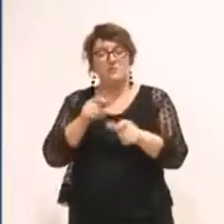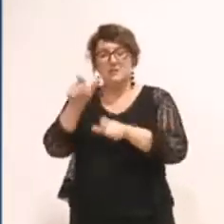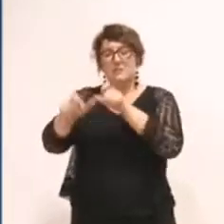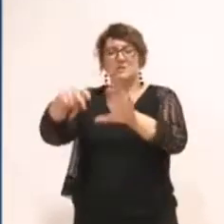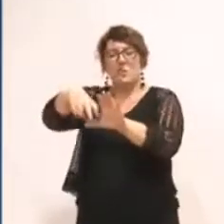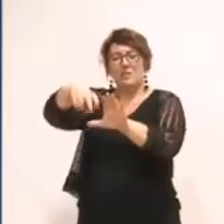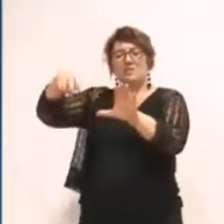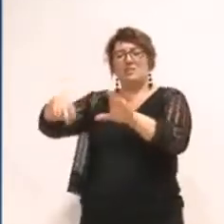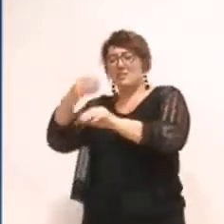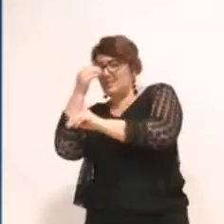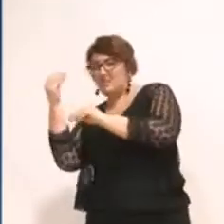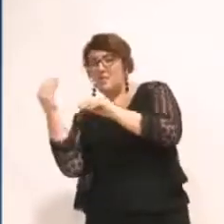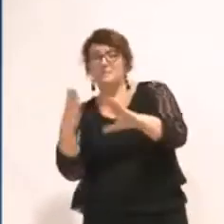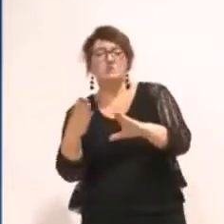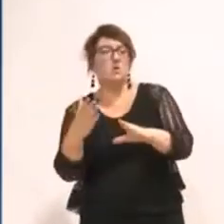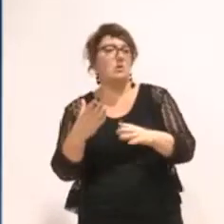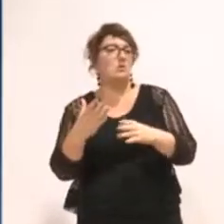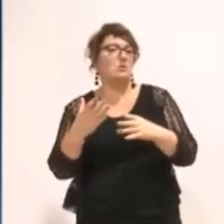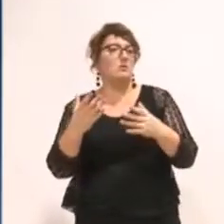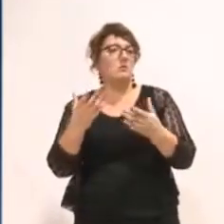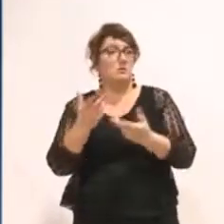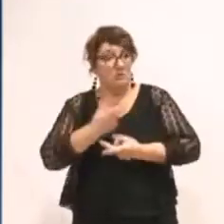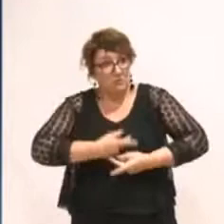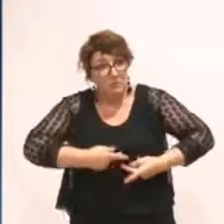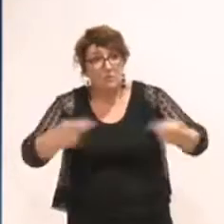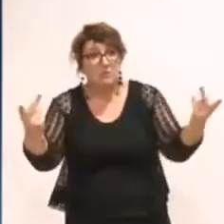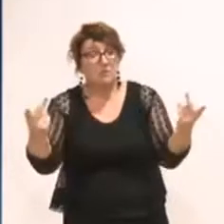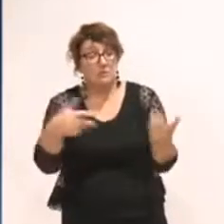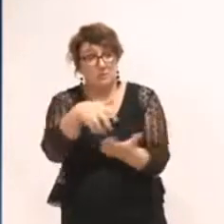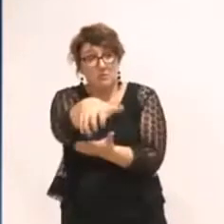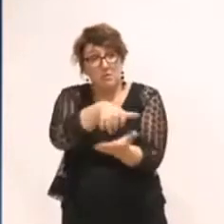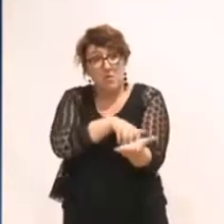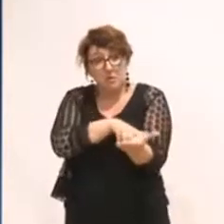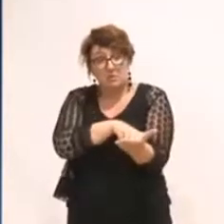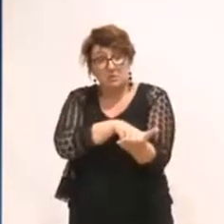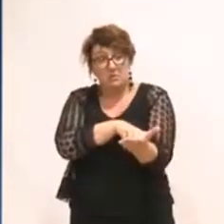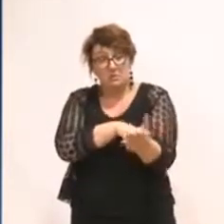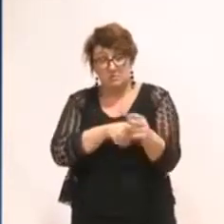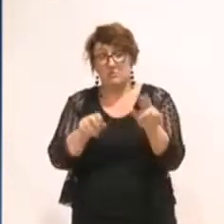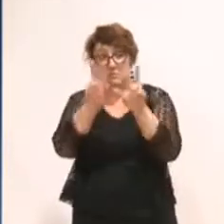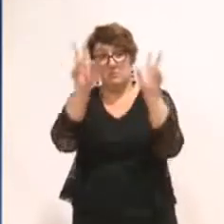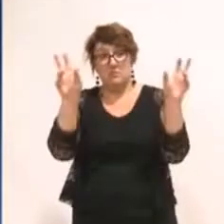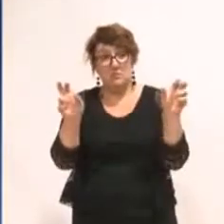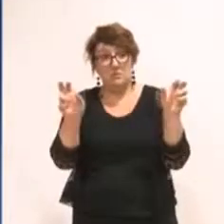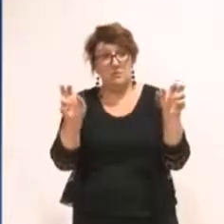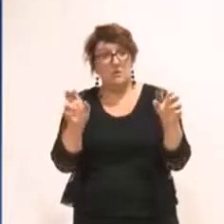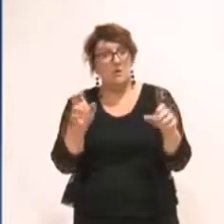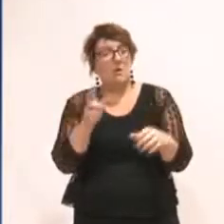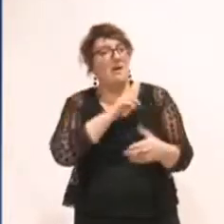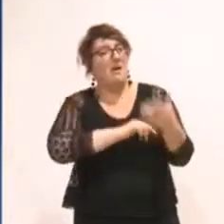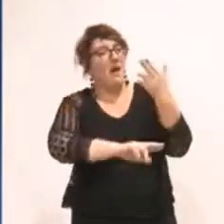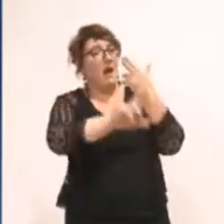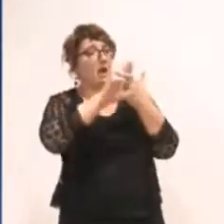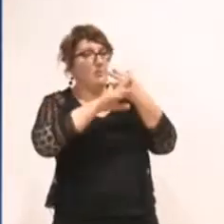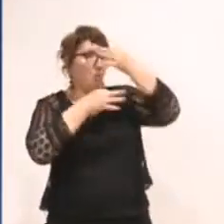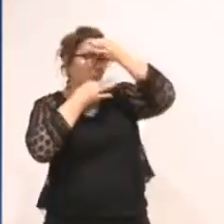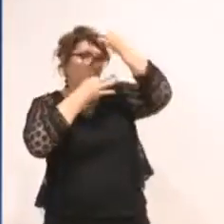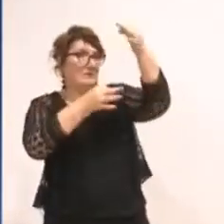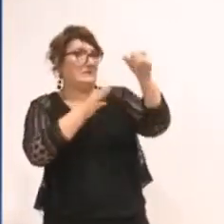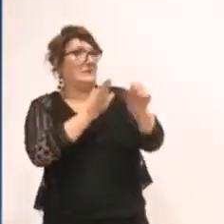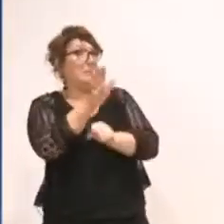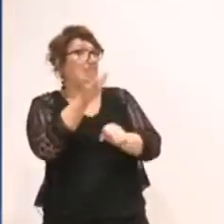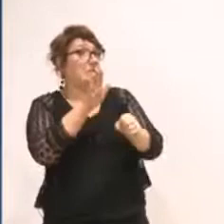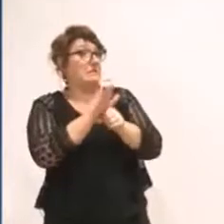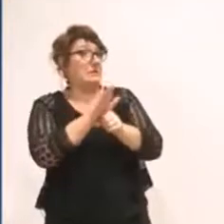démissionnaires, ils vous disent une phrase que vous devez entendre, c'est l'absence de réponse non précise qui a encouragé la radicalisation